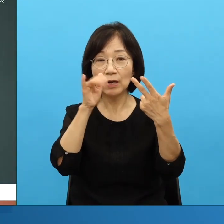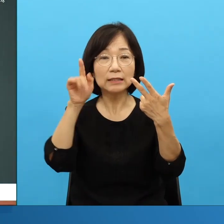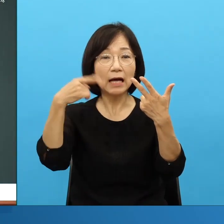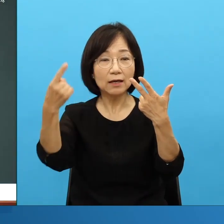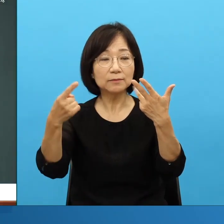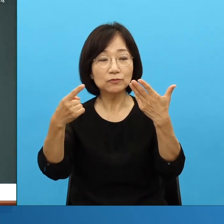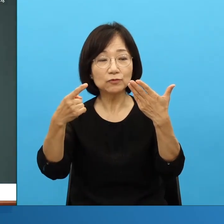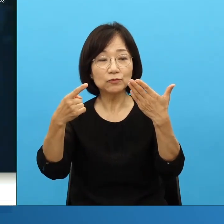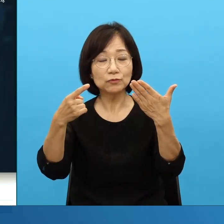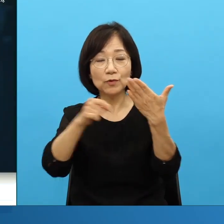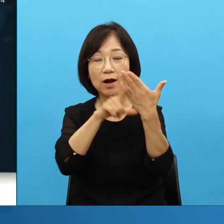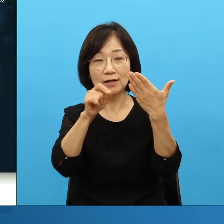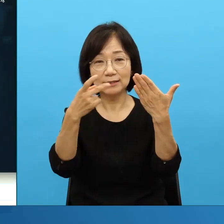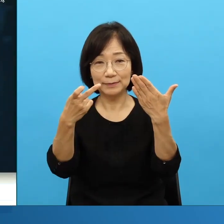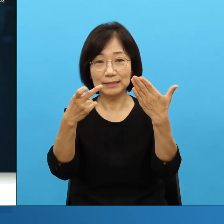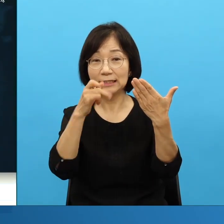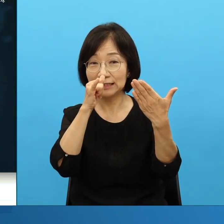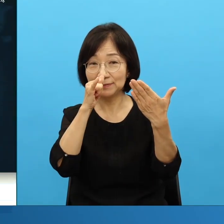있습니다.